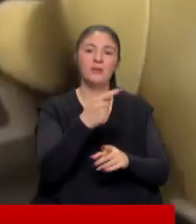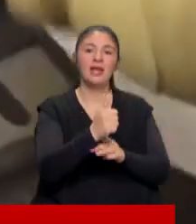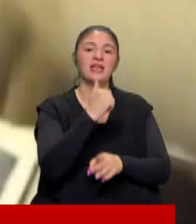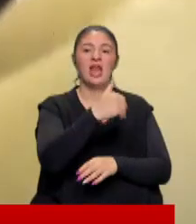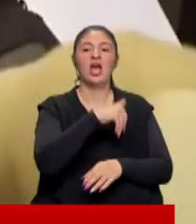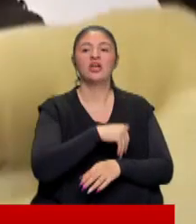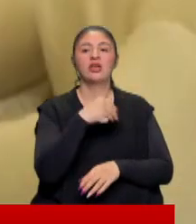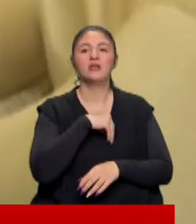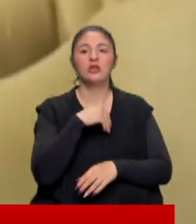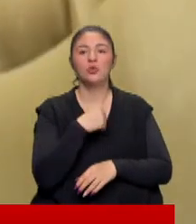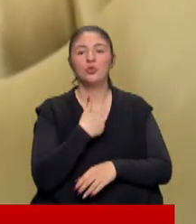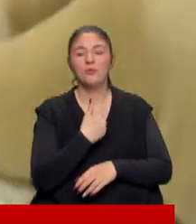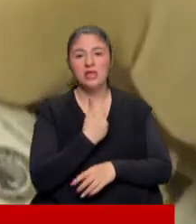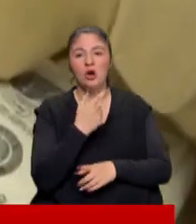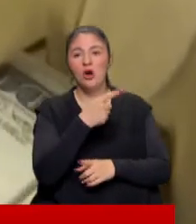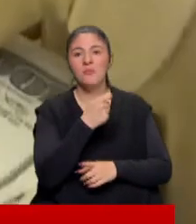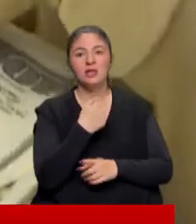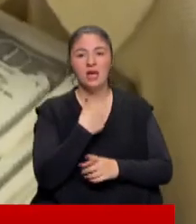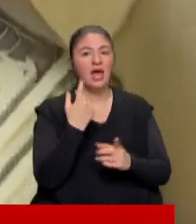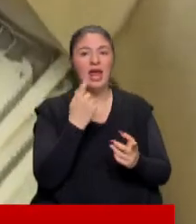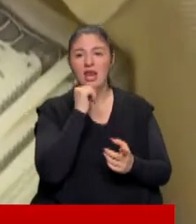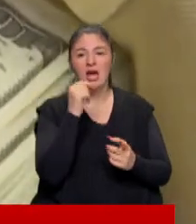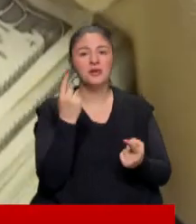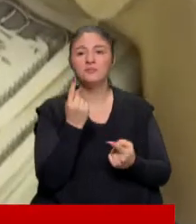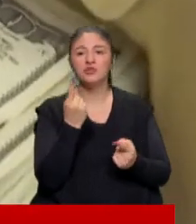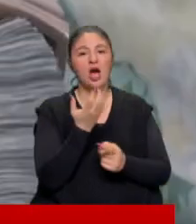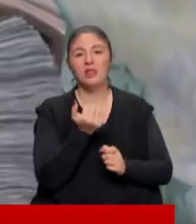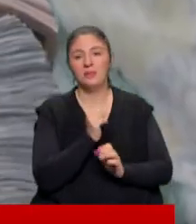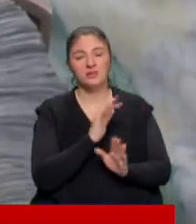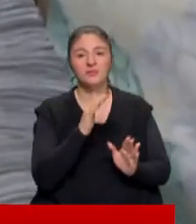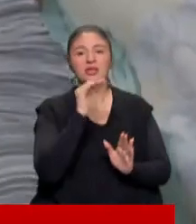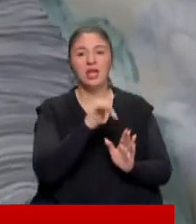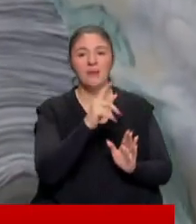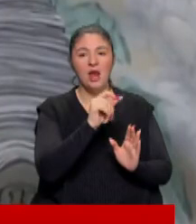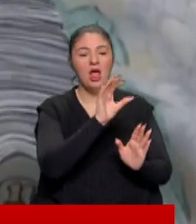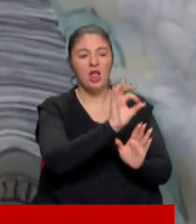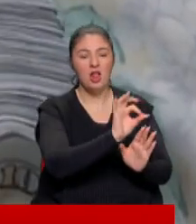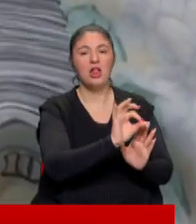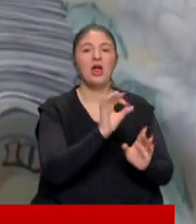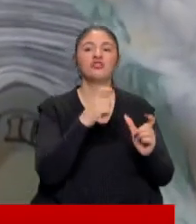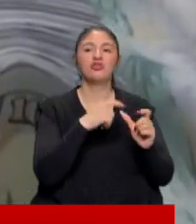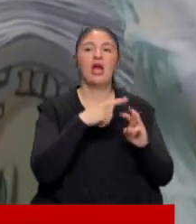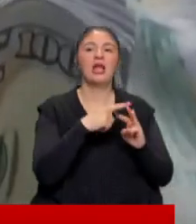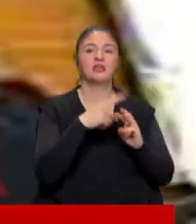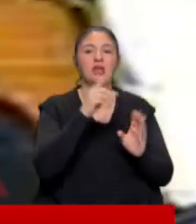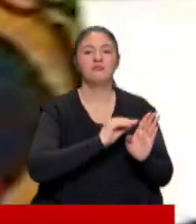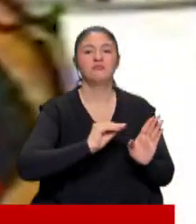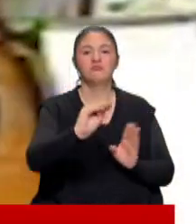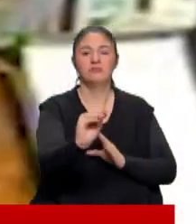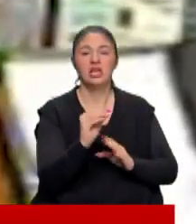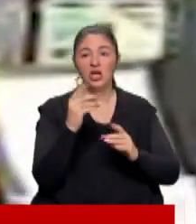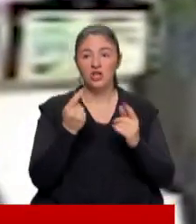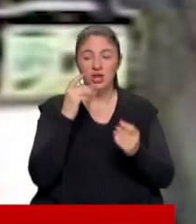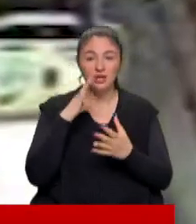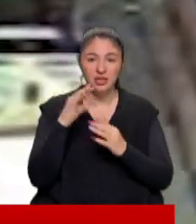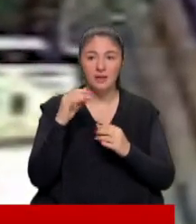geri dönecek zannediyordum ben. O paradan ben herhangi hiçbir şey almadım. Gelen para olduğu gibi Seçil Hanım'a teslim edildi. İş insanı